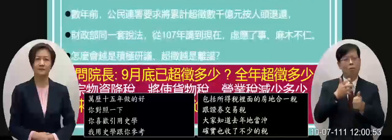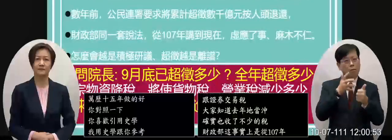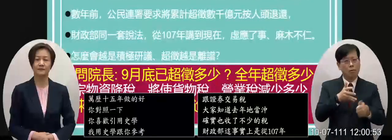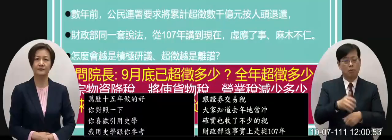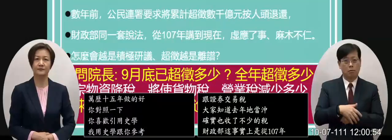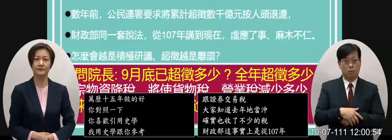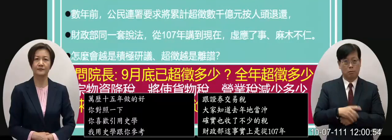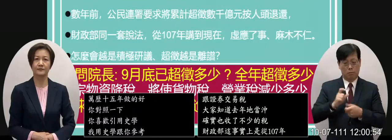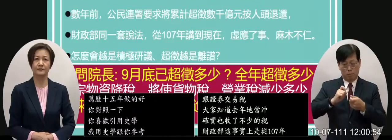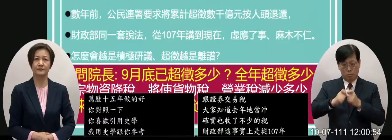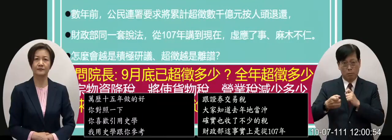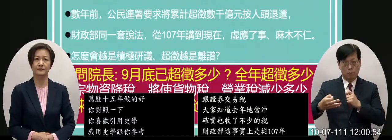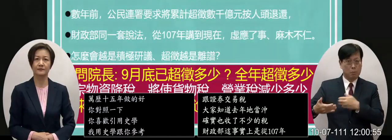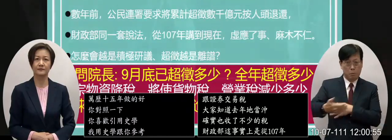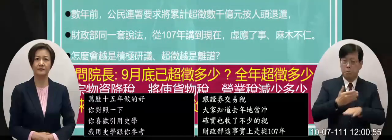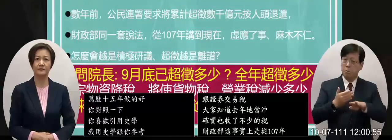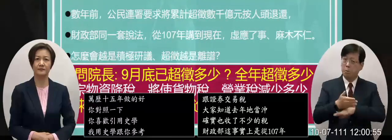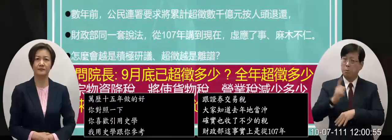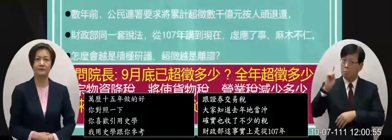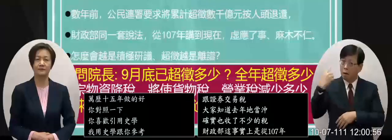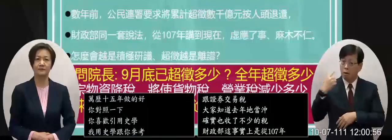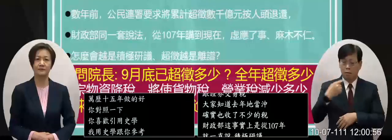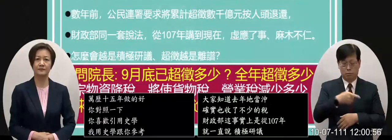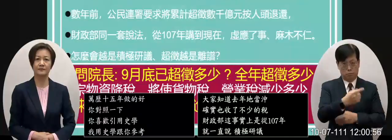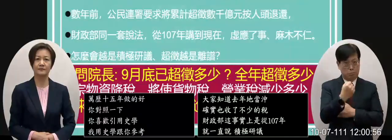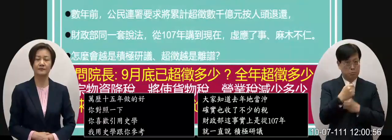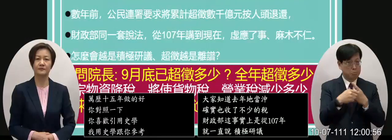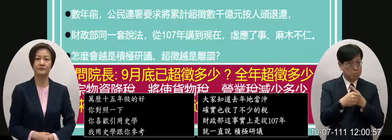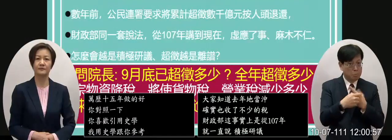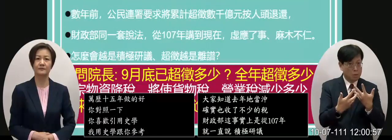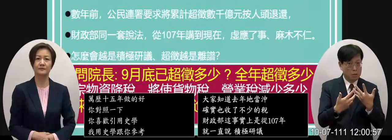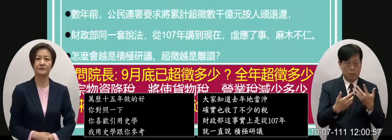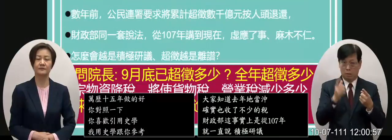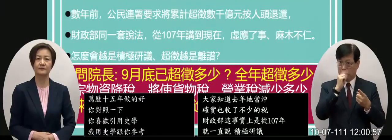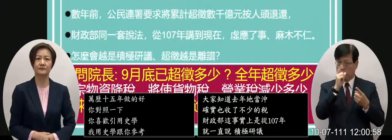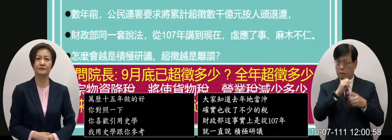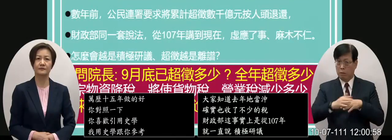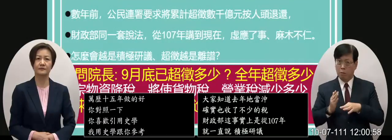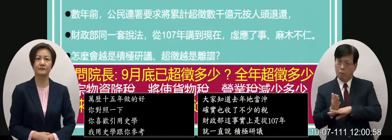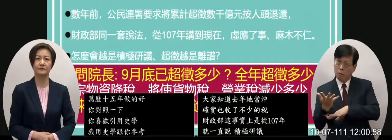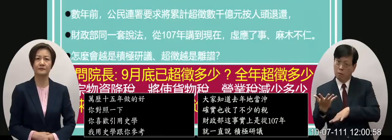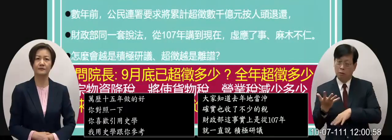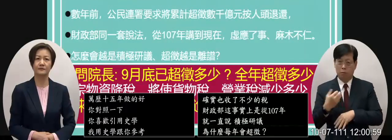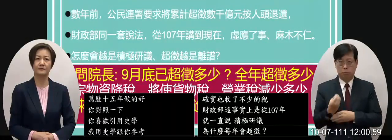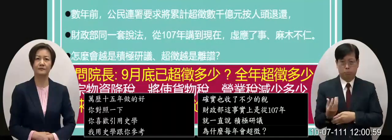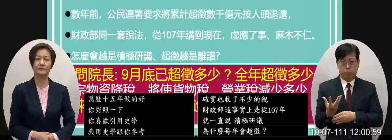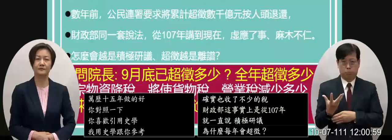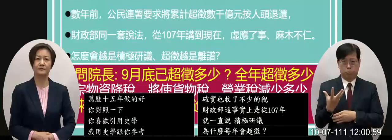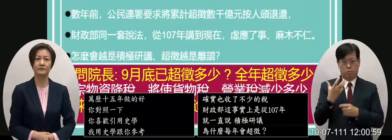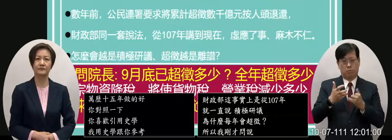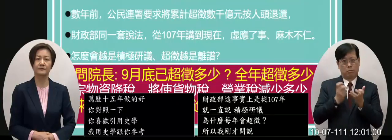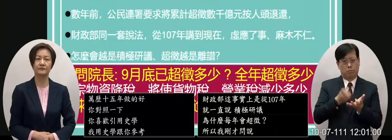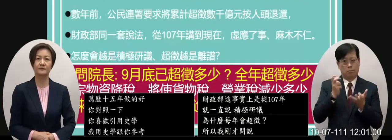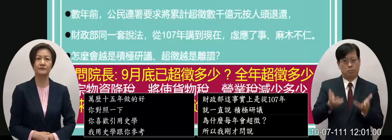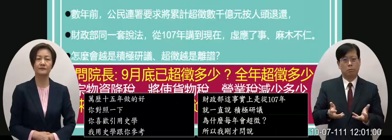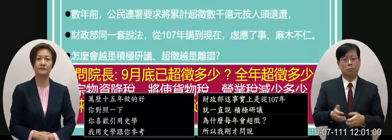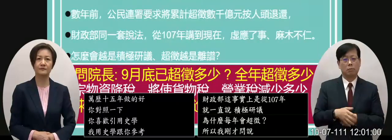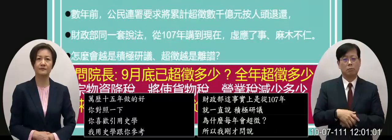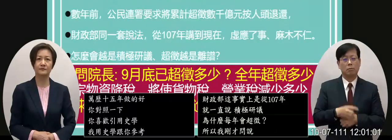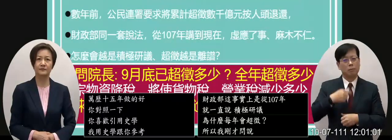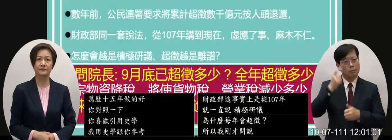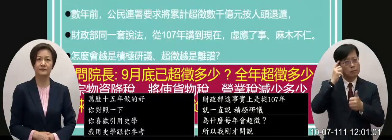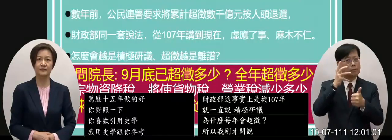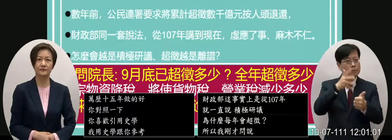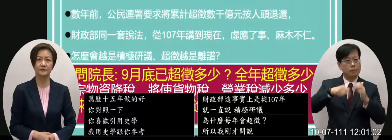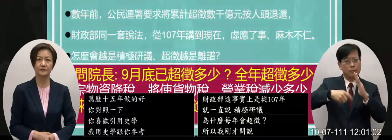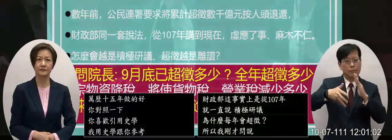说，超增的原因是什么？为什么积极延役？然后这种常态性的超增会越来越严重呢？所以我想